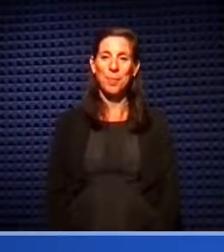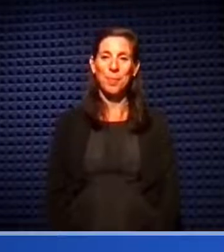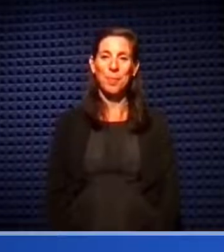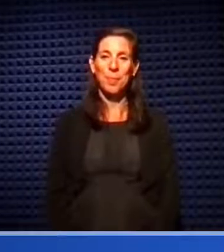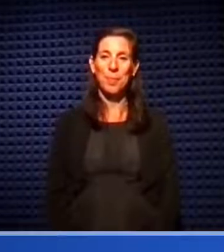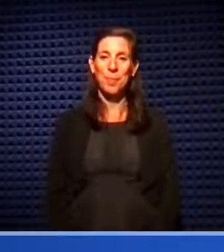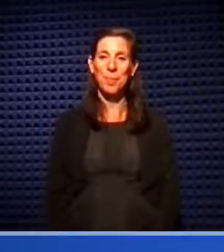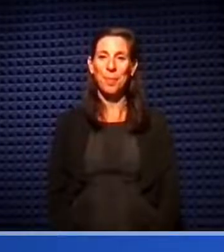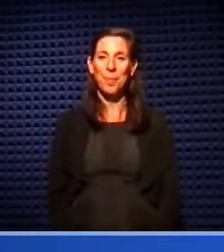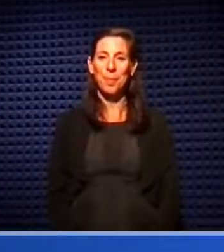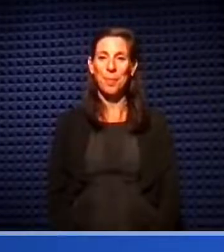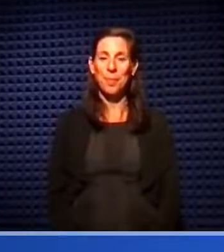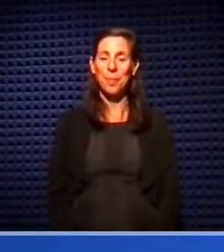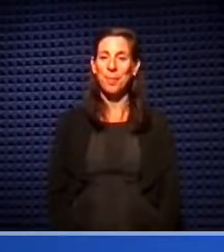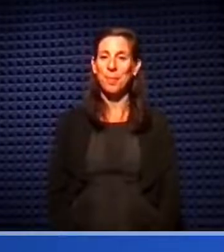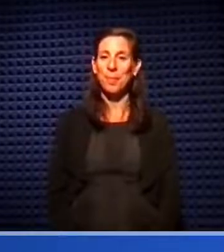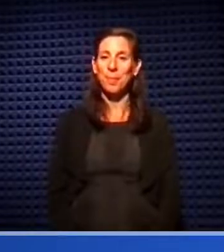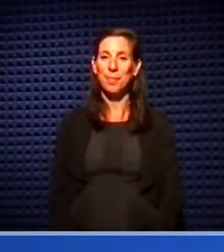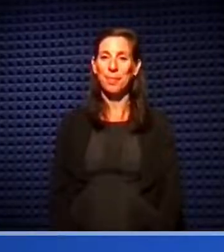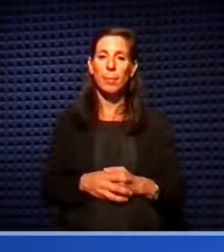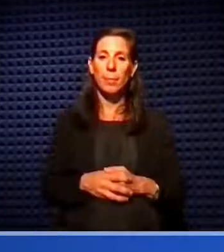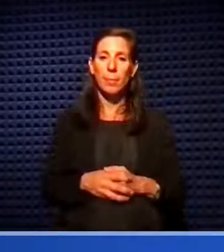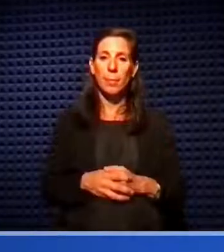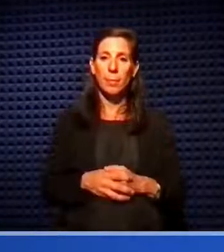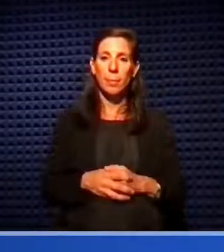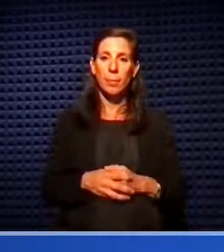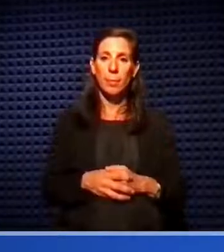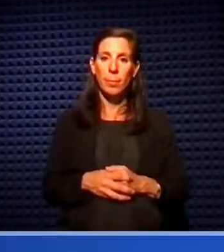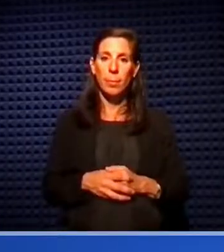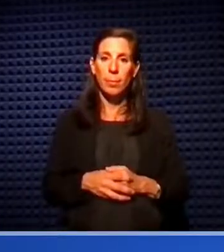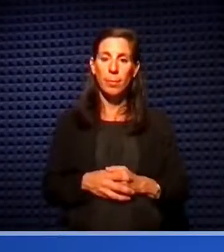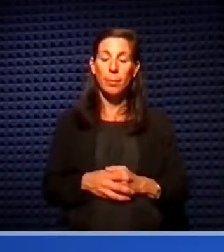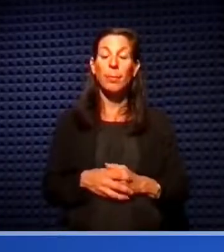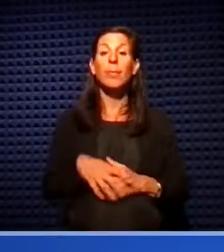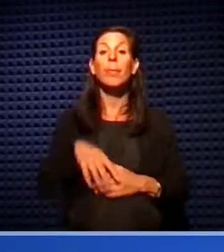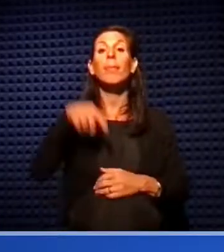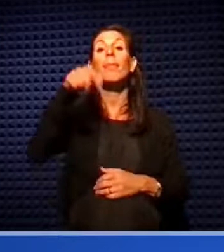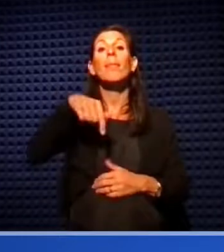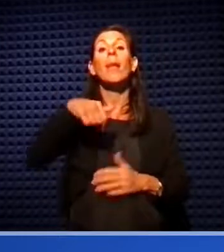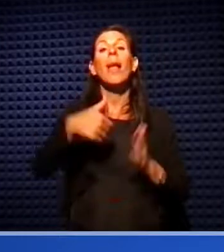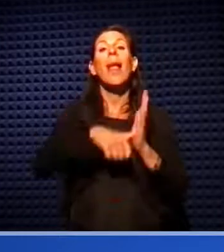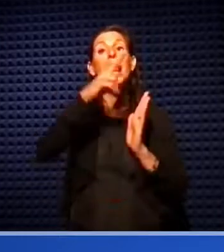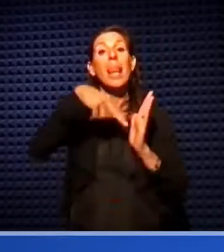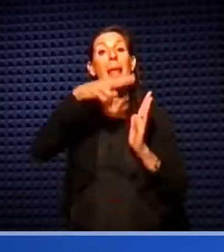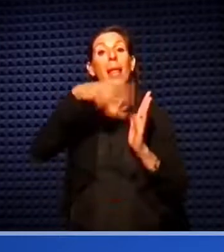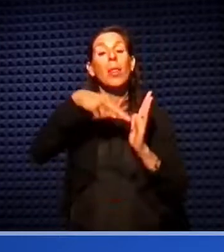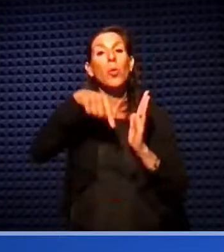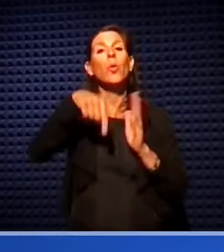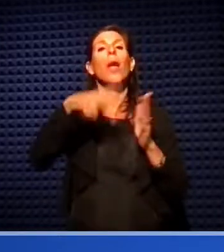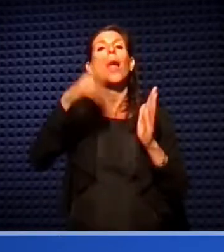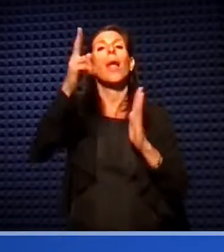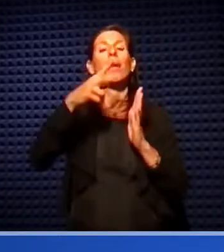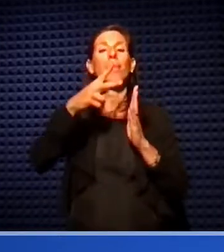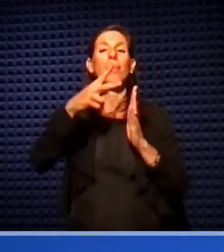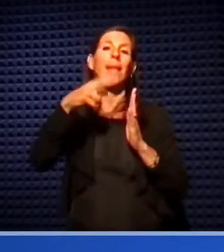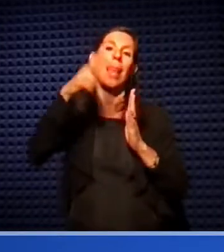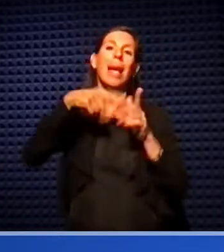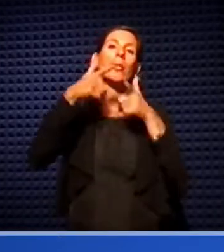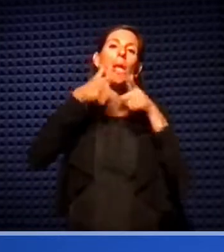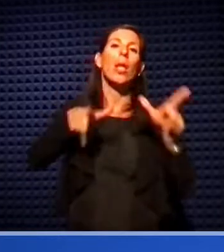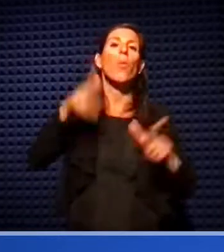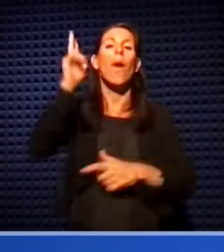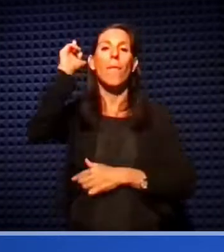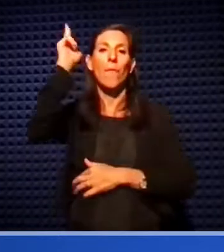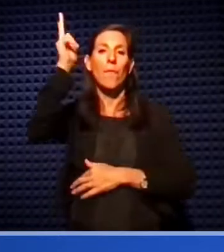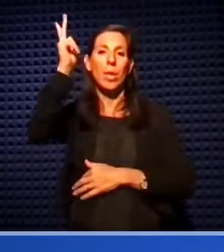ትምህርቲ ክርስቶስ ንምጅማር ብትምህርቲ መስቀል ምስ ከፈቱ De la lettre de Saint Paul apôtre aux Galates.